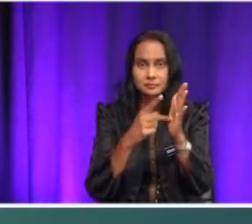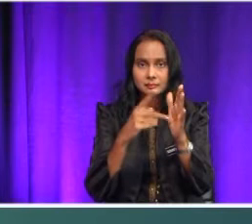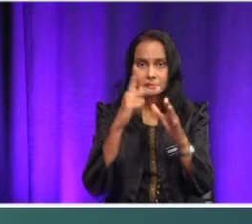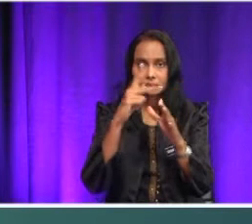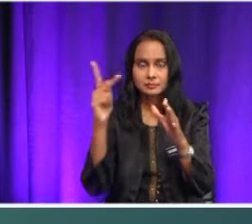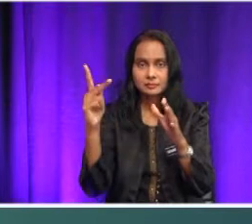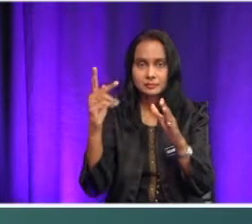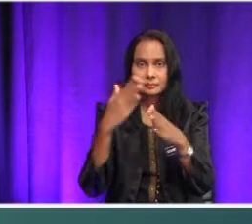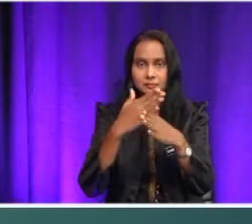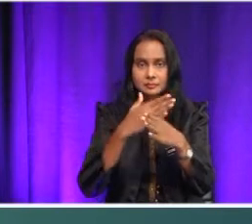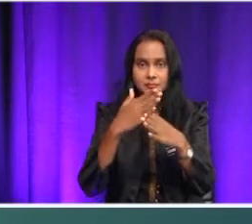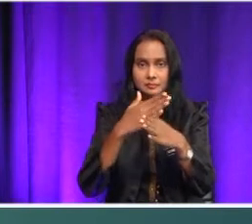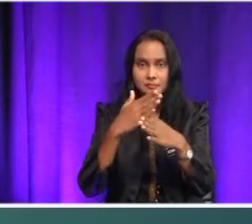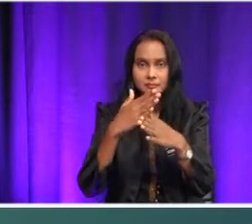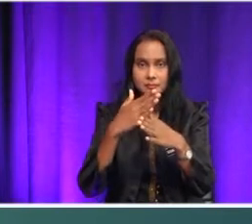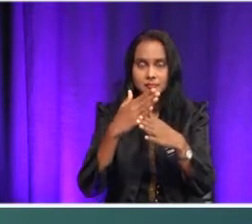purate